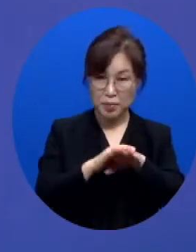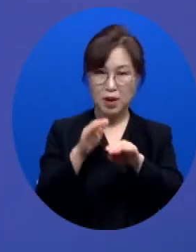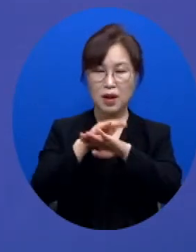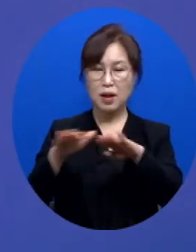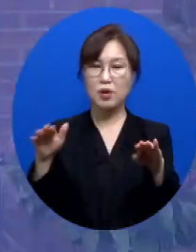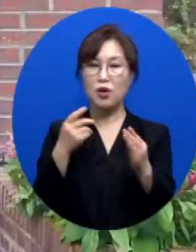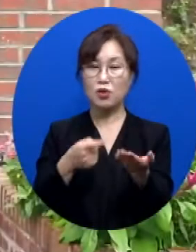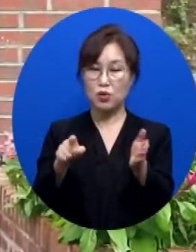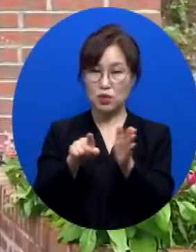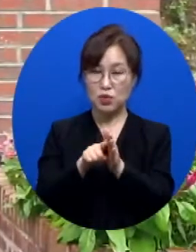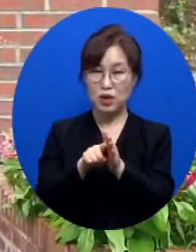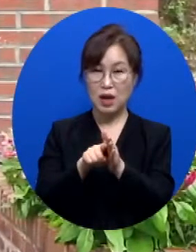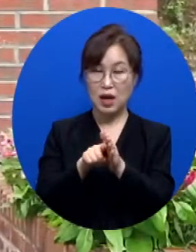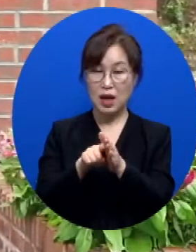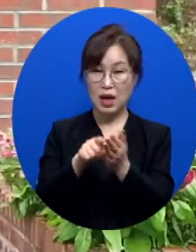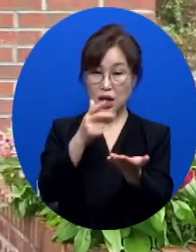드렸습니다.